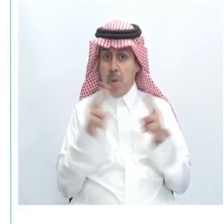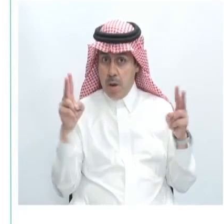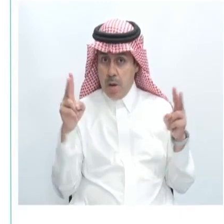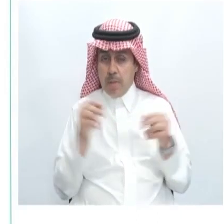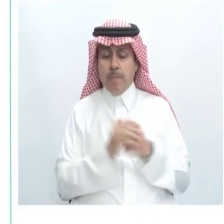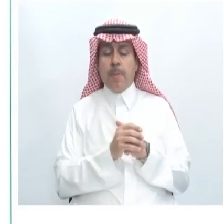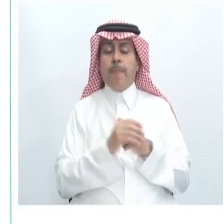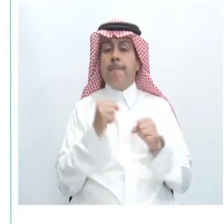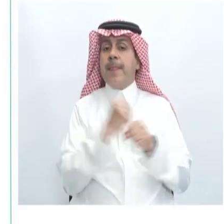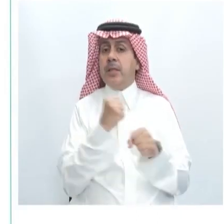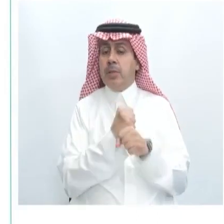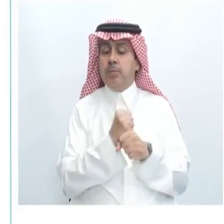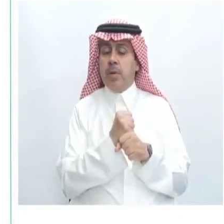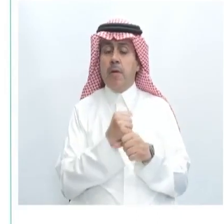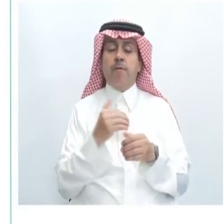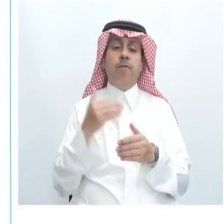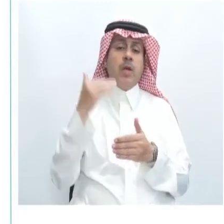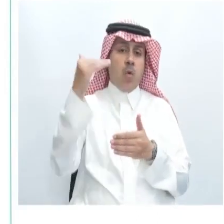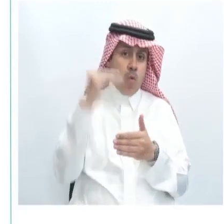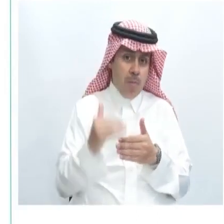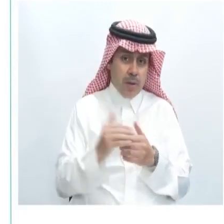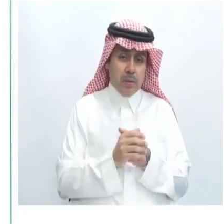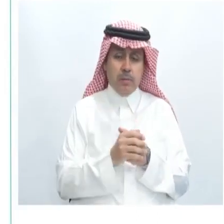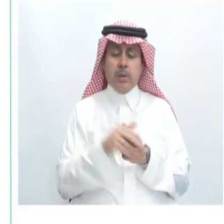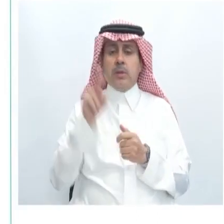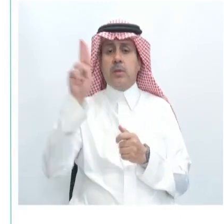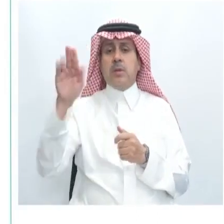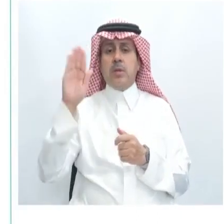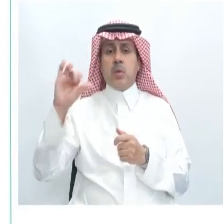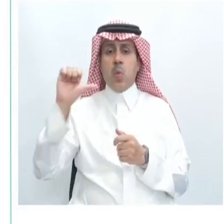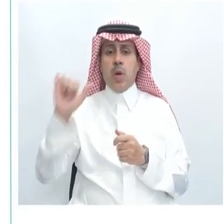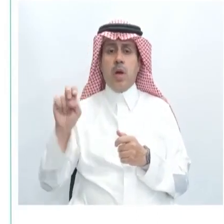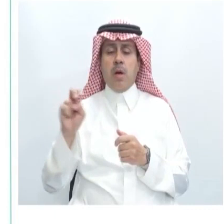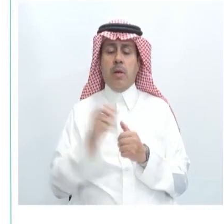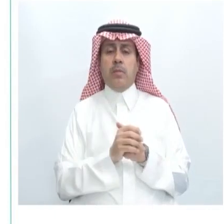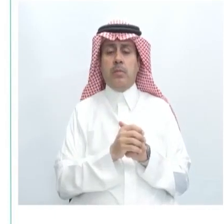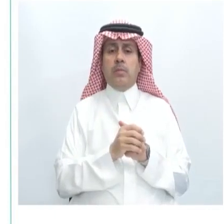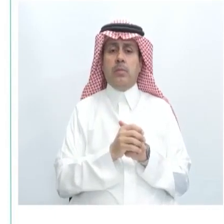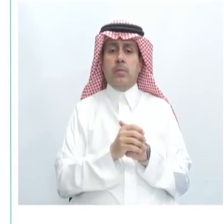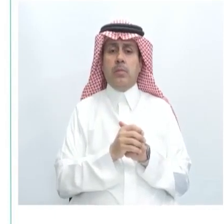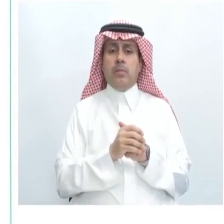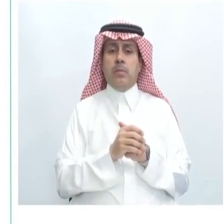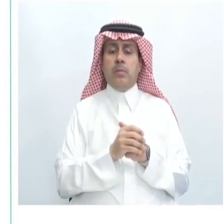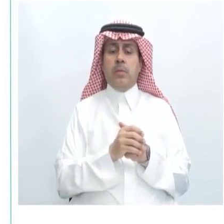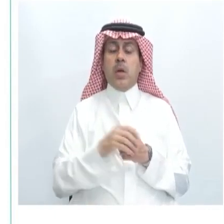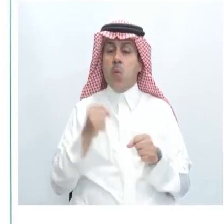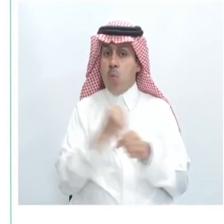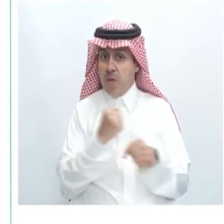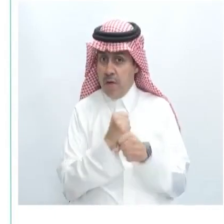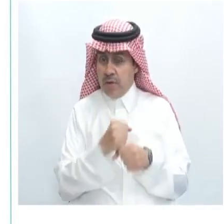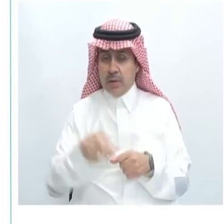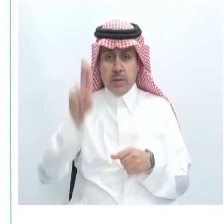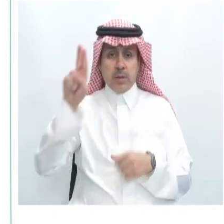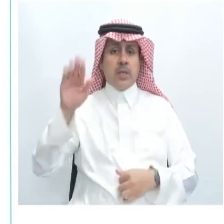تتم في كل مره يسوق فيها لمنتج او خدمه جديده غير ان وظيفه التسعير ذكرنا غير